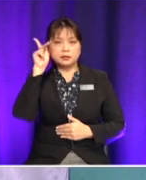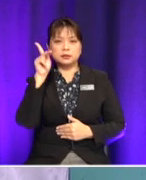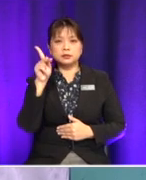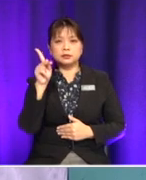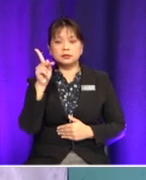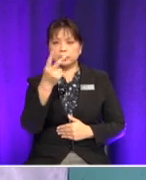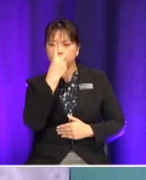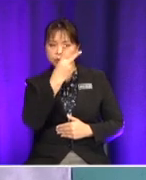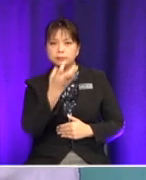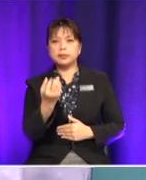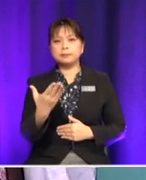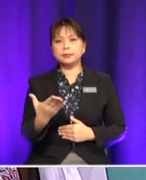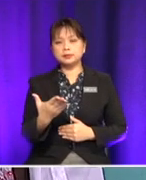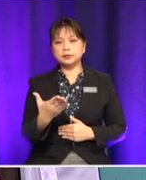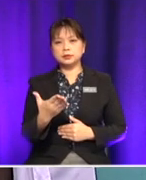lebar